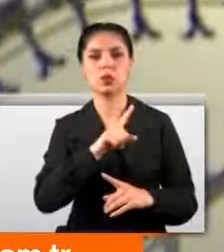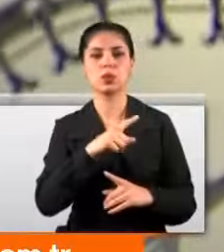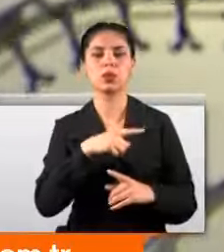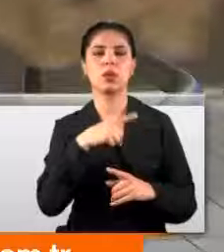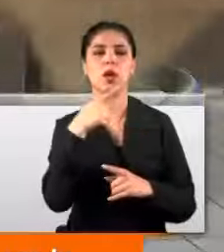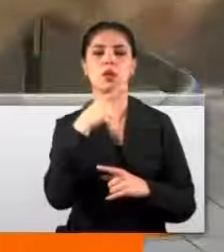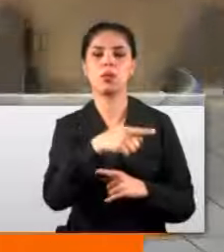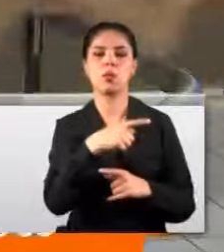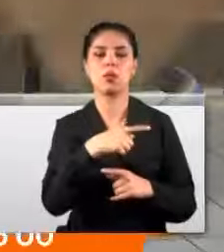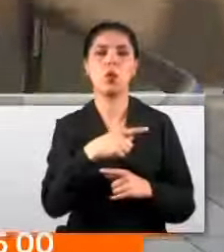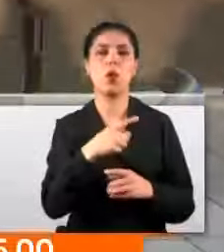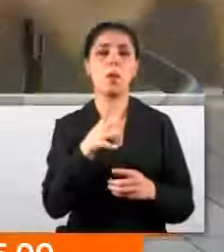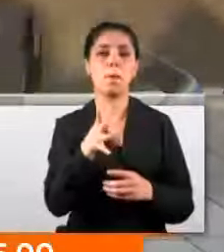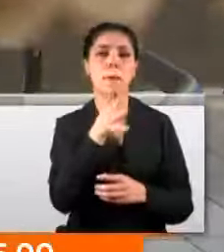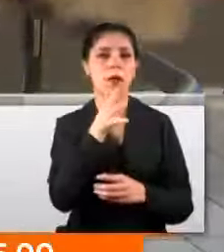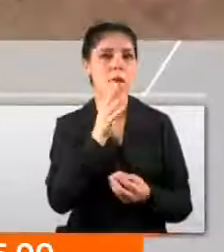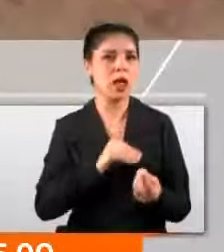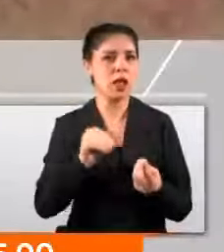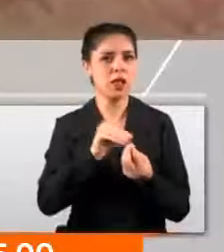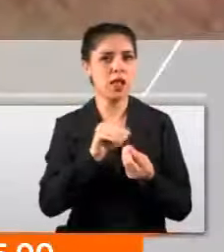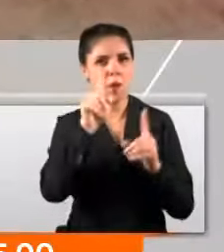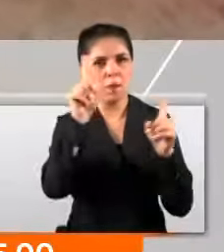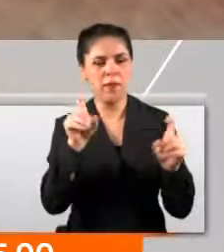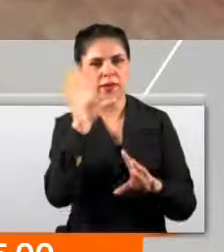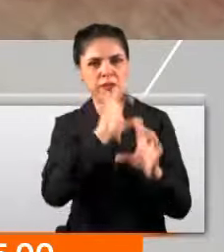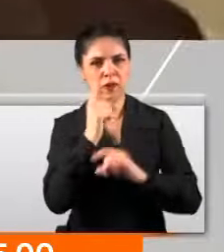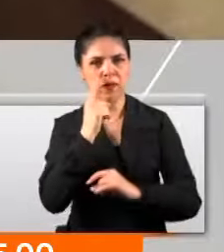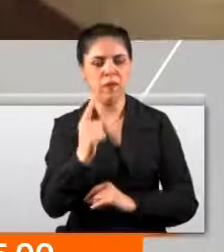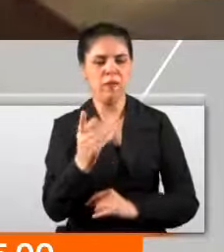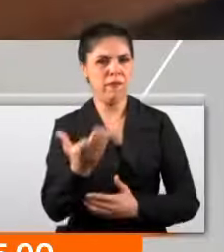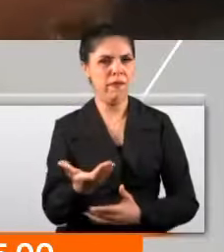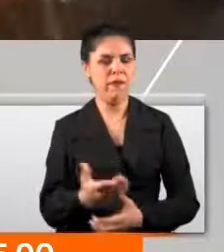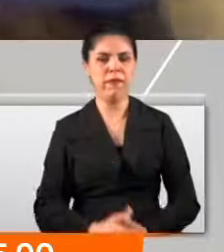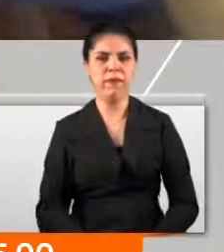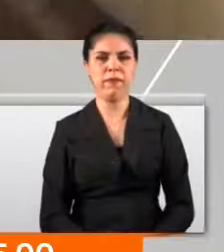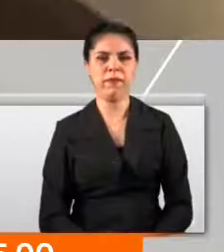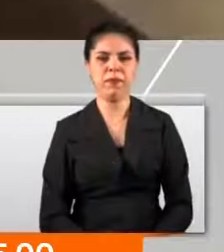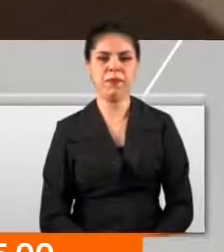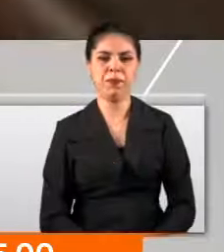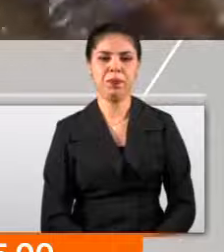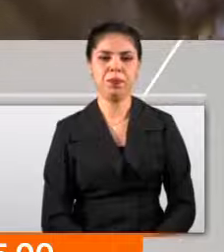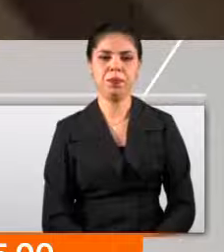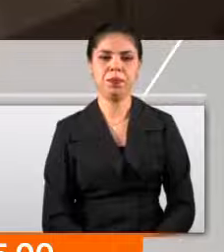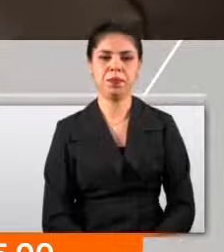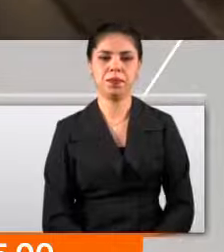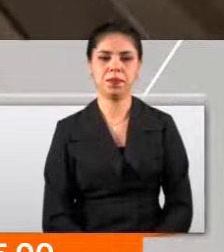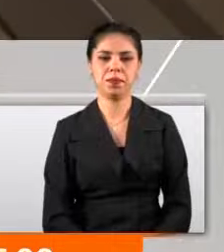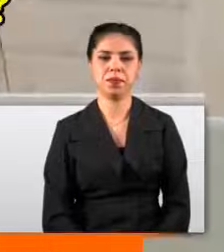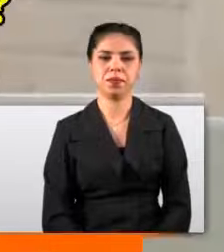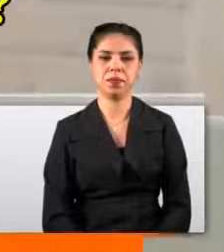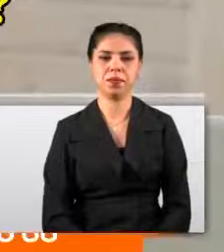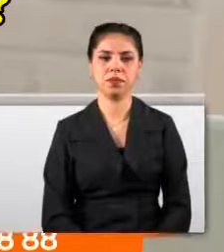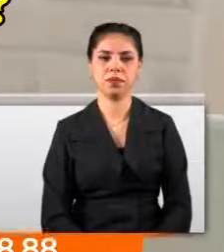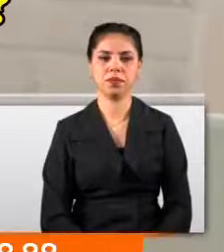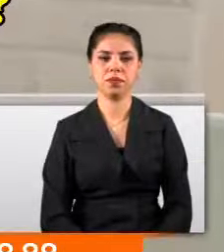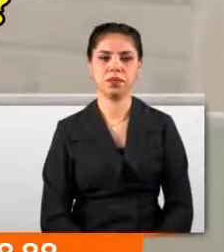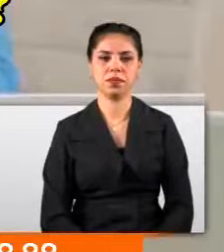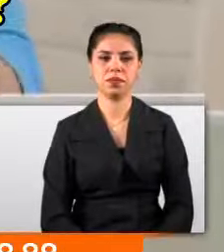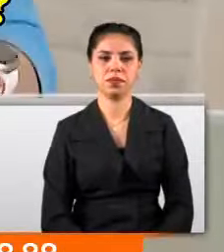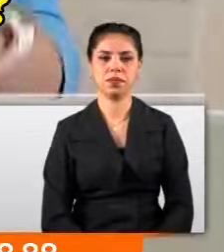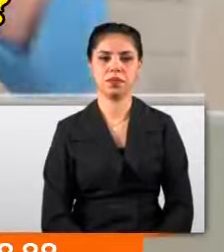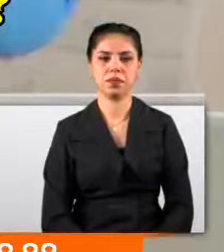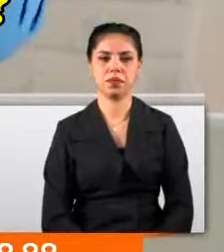arzla bilinçli olarak yapıldığını söylüyor. Sizce beyaz ete neden bu kadar zam geldi? Üretimi kısıtlar, şu anda da açığı kapatmaya çalışıyor. Biz en son buraya